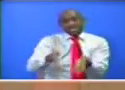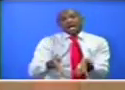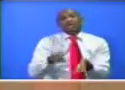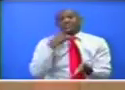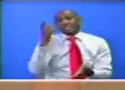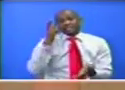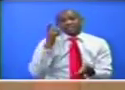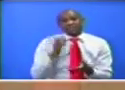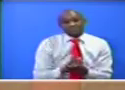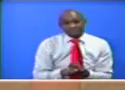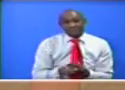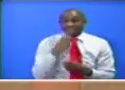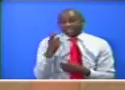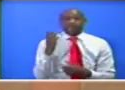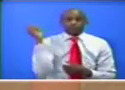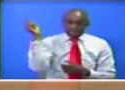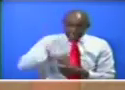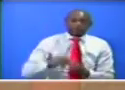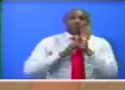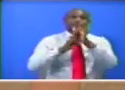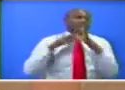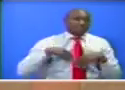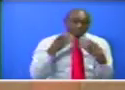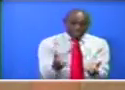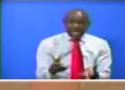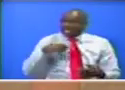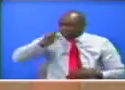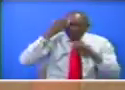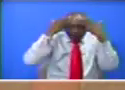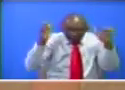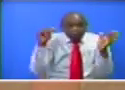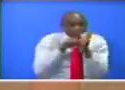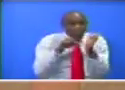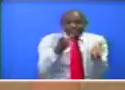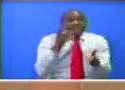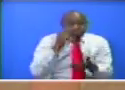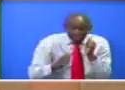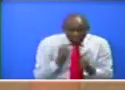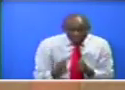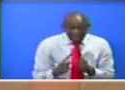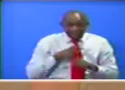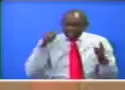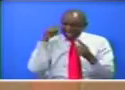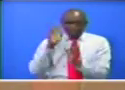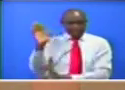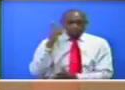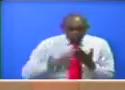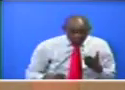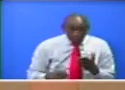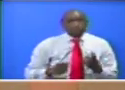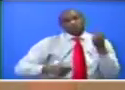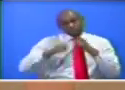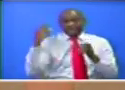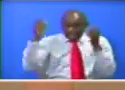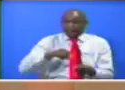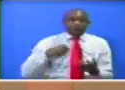hapa, amekuja kusimama hapa, achui sita ya hapa. Lakini lengo lake kuu ni kukuja na